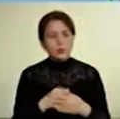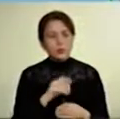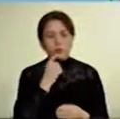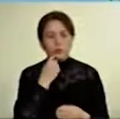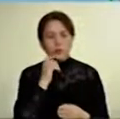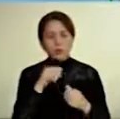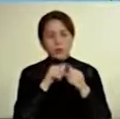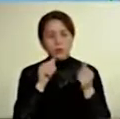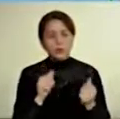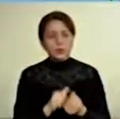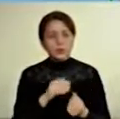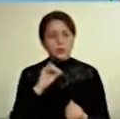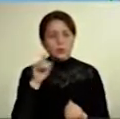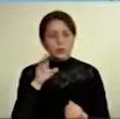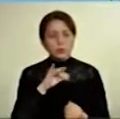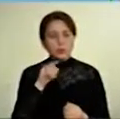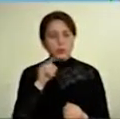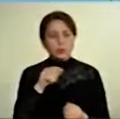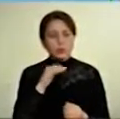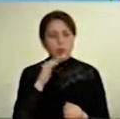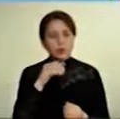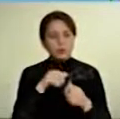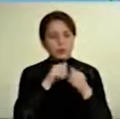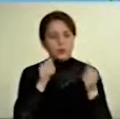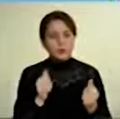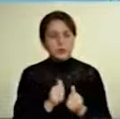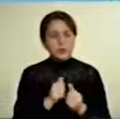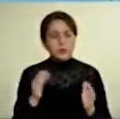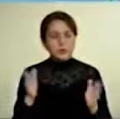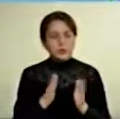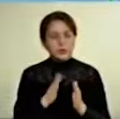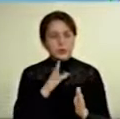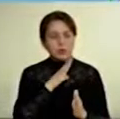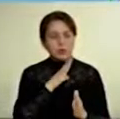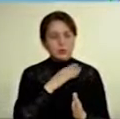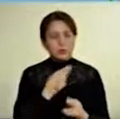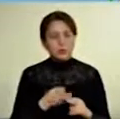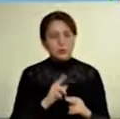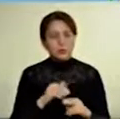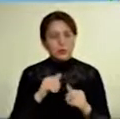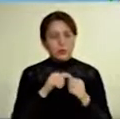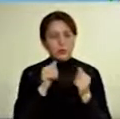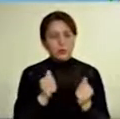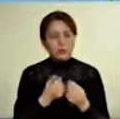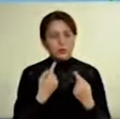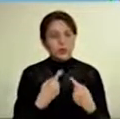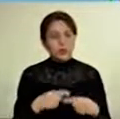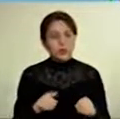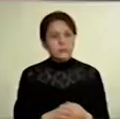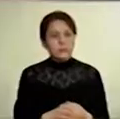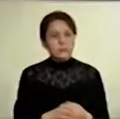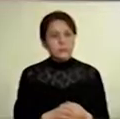murakkab shaklimizning yuzi mana bu F shaklimizning yuzidan kichik bo'lganligi uchun esa formulani boshqacha, ya'ni